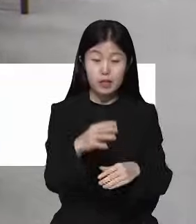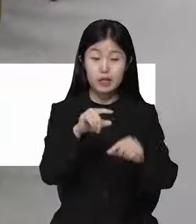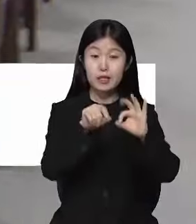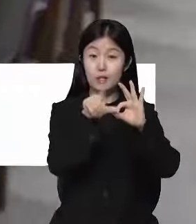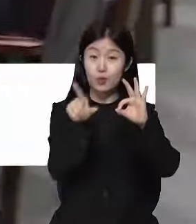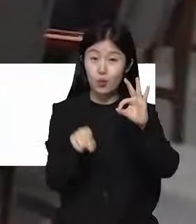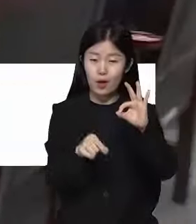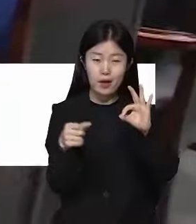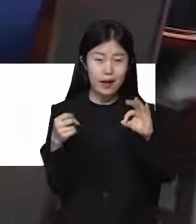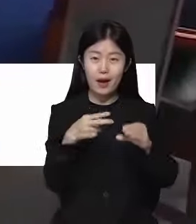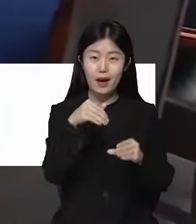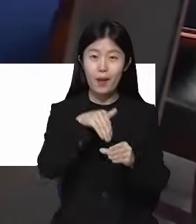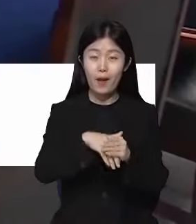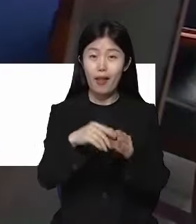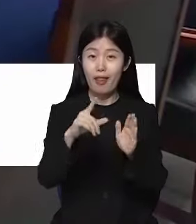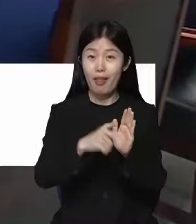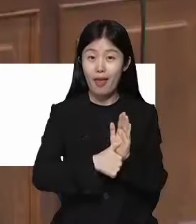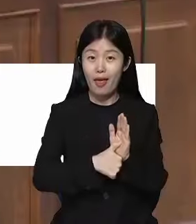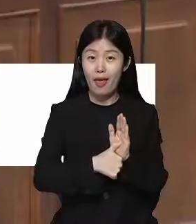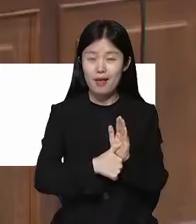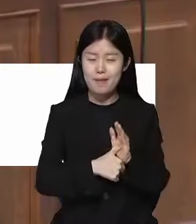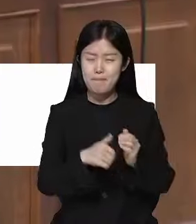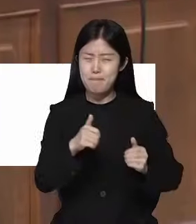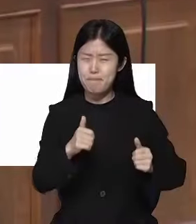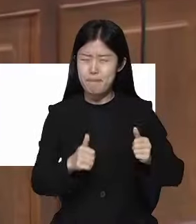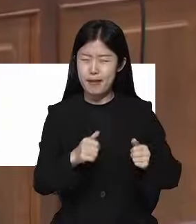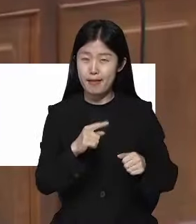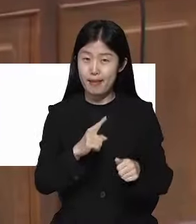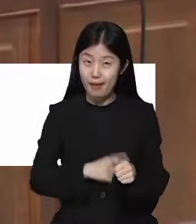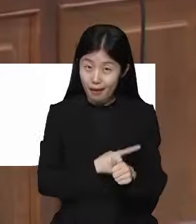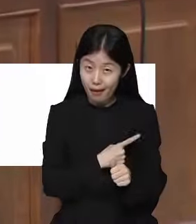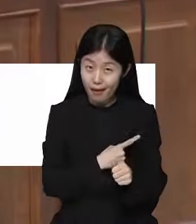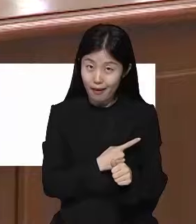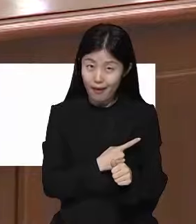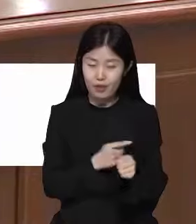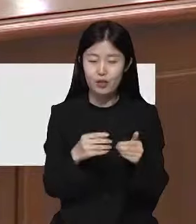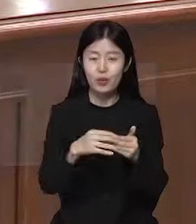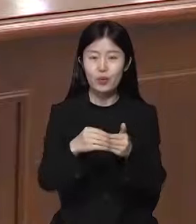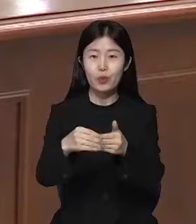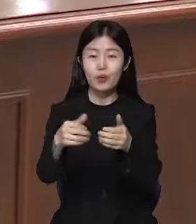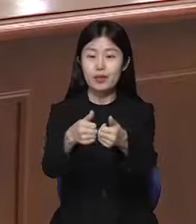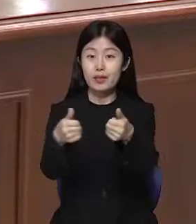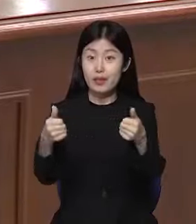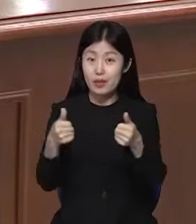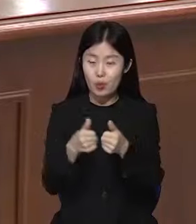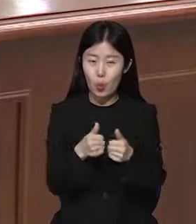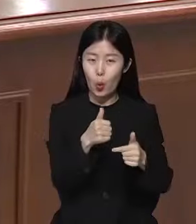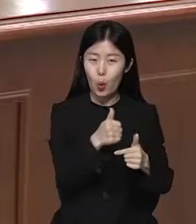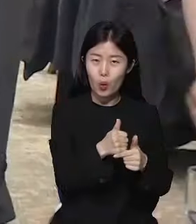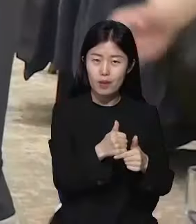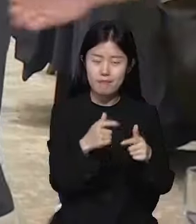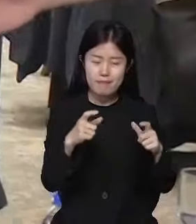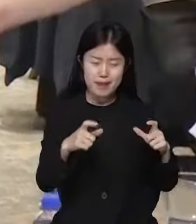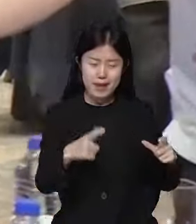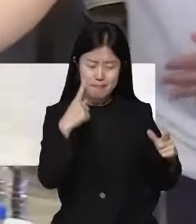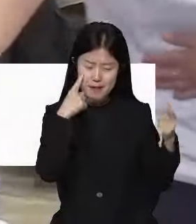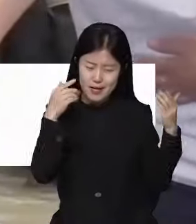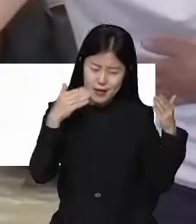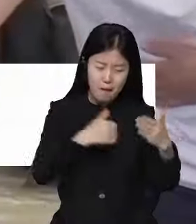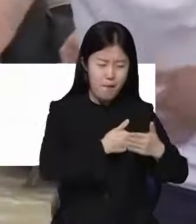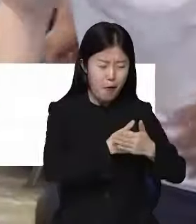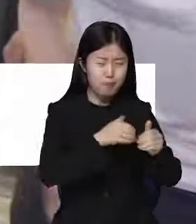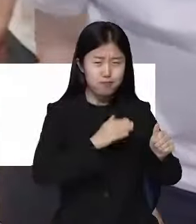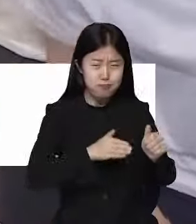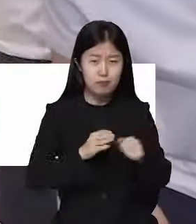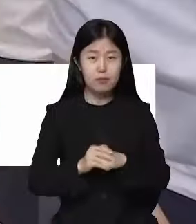야권 경쟁 구도가 만들어지면서 지도부가 연이어 호남 구애에 나서고 있는 겁니다. 이른바 호남 대표